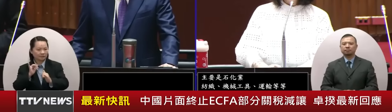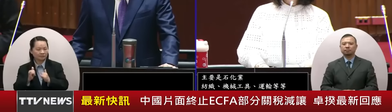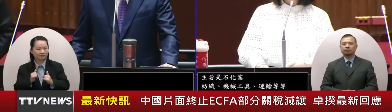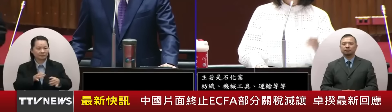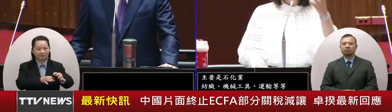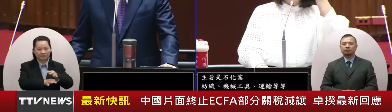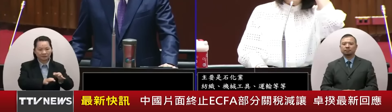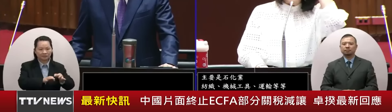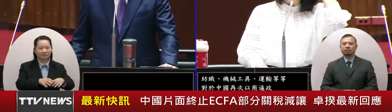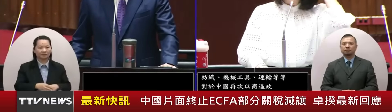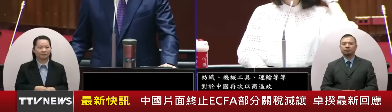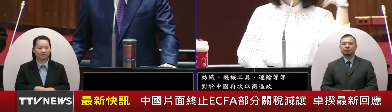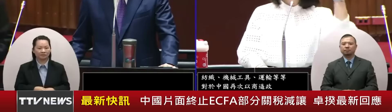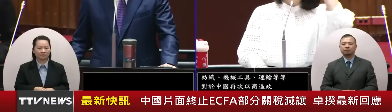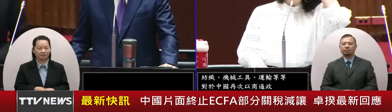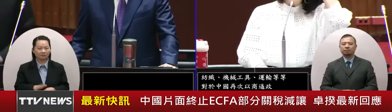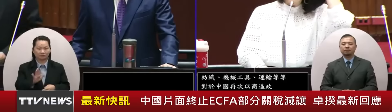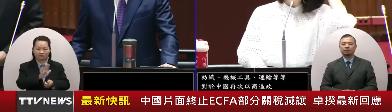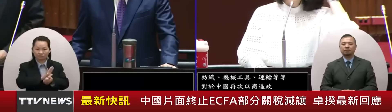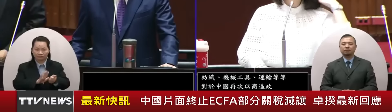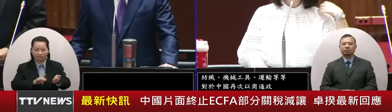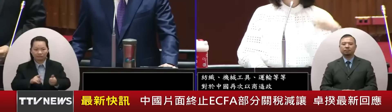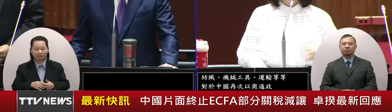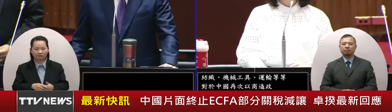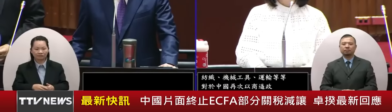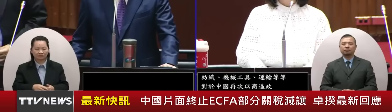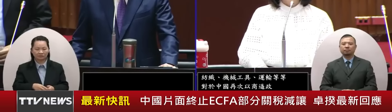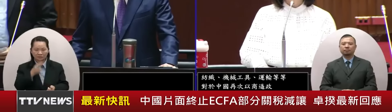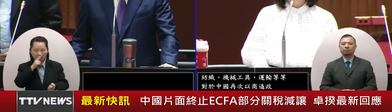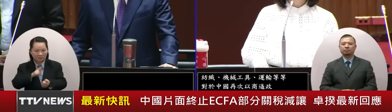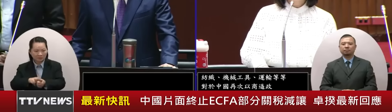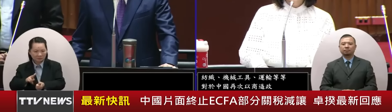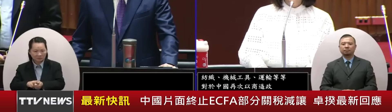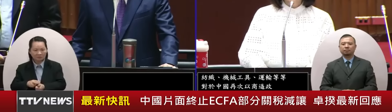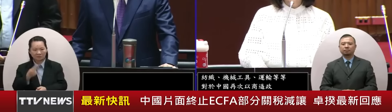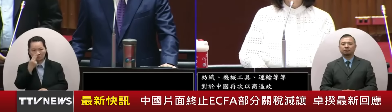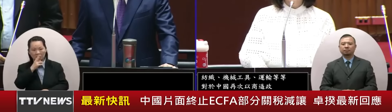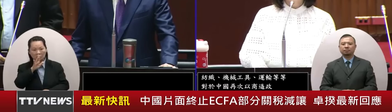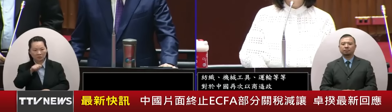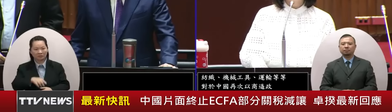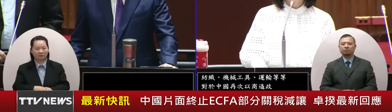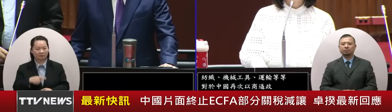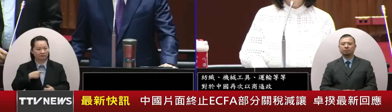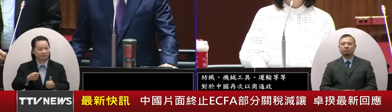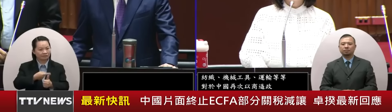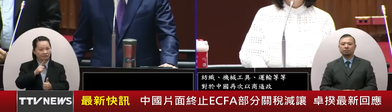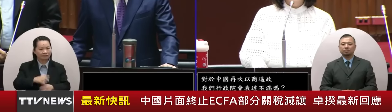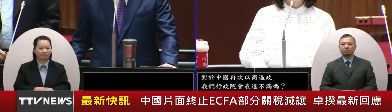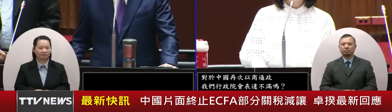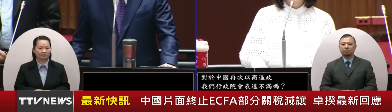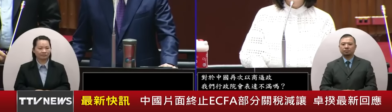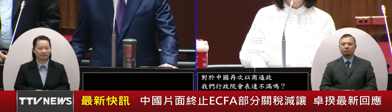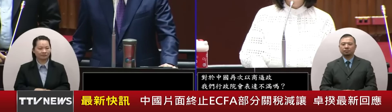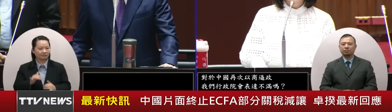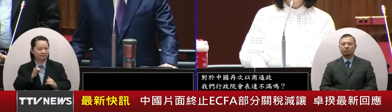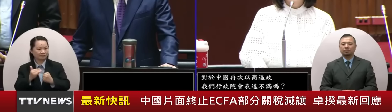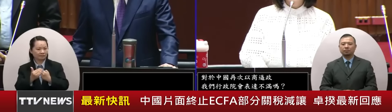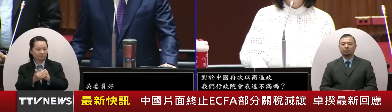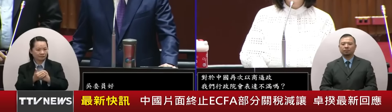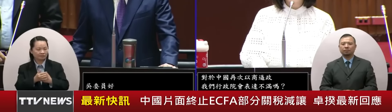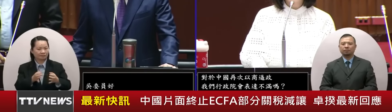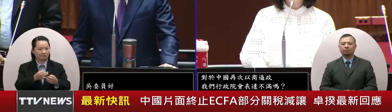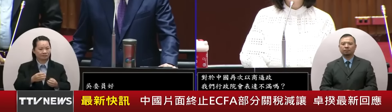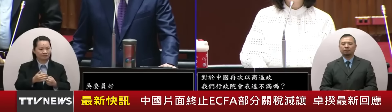业有产生伤害危机的时候，我们首先要做的是如何保护我们的人民跟产